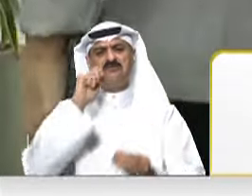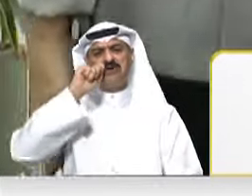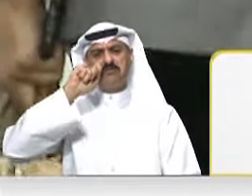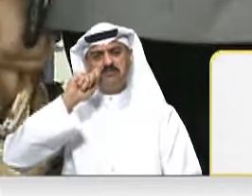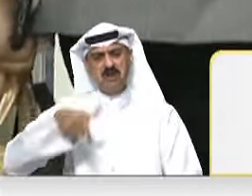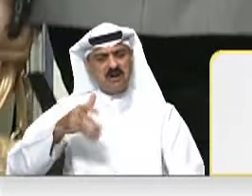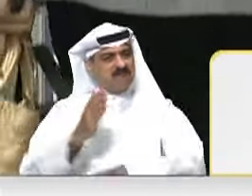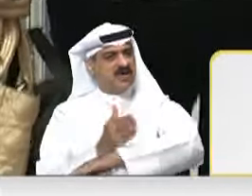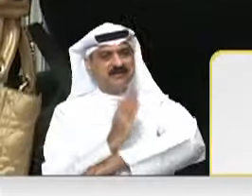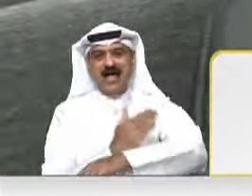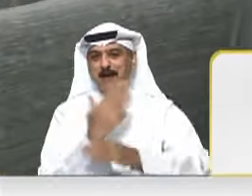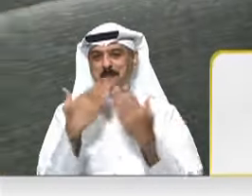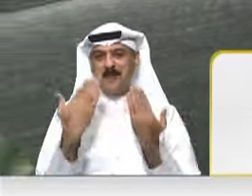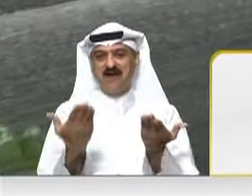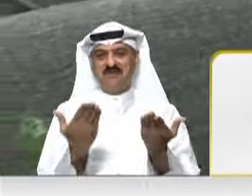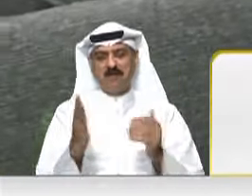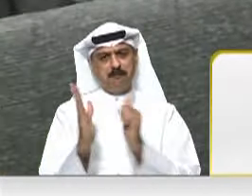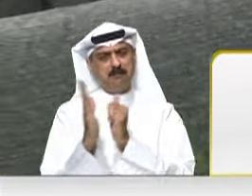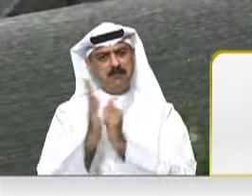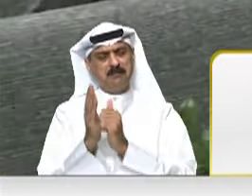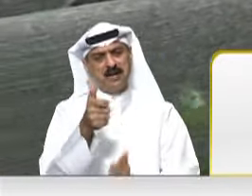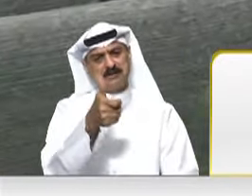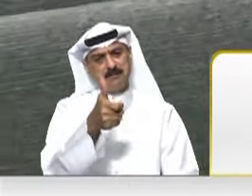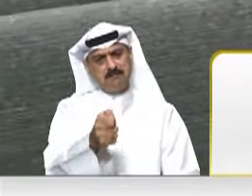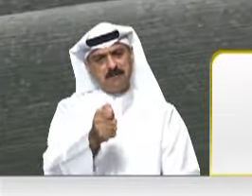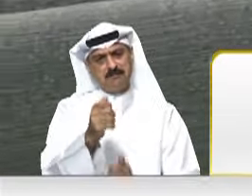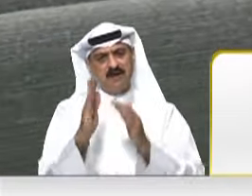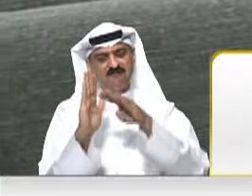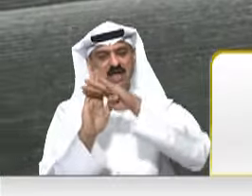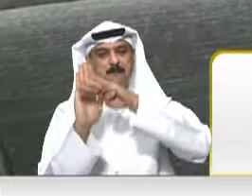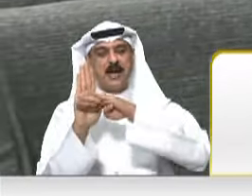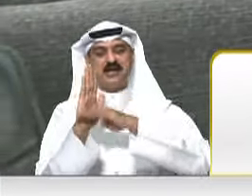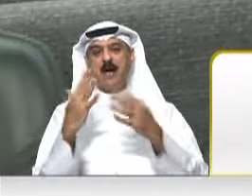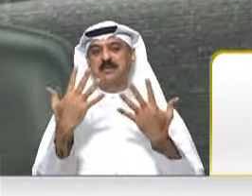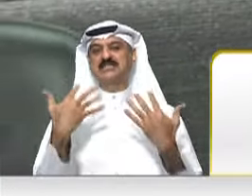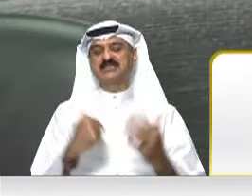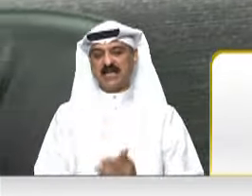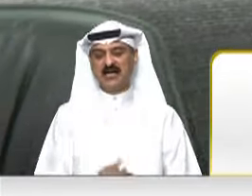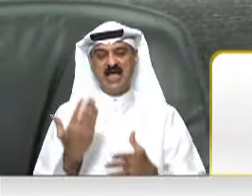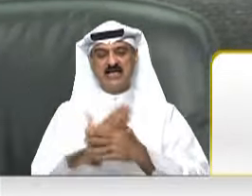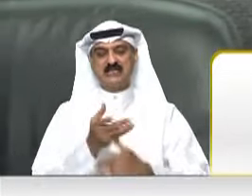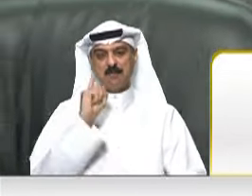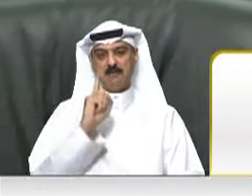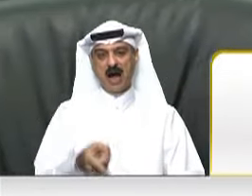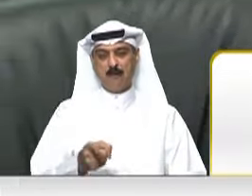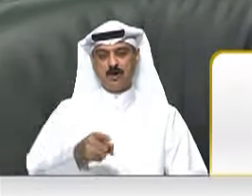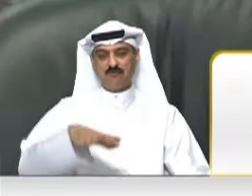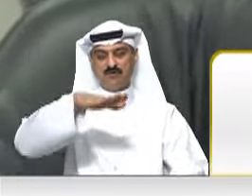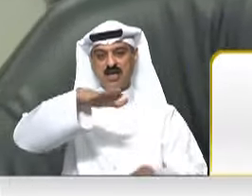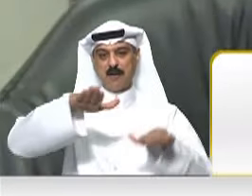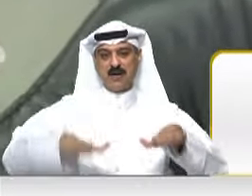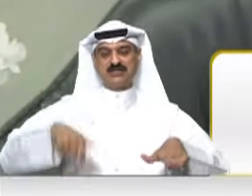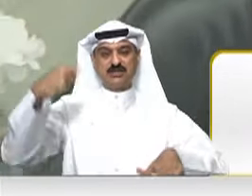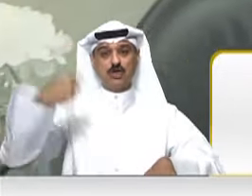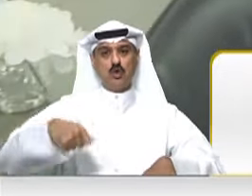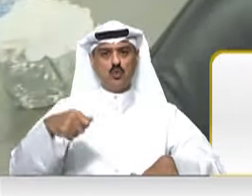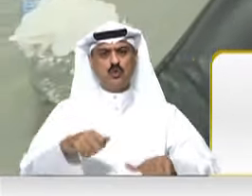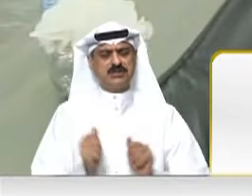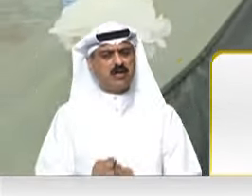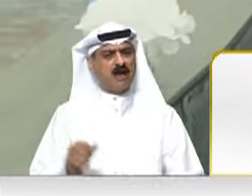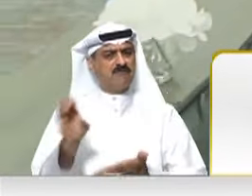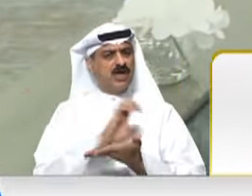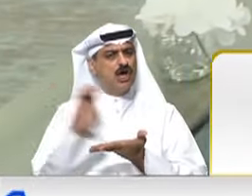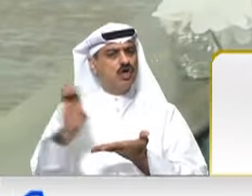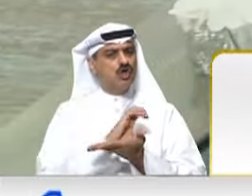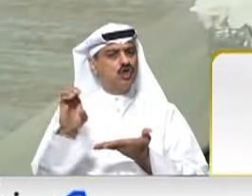طالبي الرعاية السكنية، وتطبيقا لتوجيهات مجلس الوزراء نحو استخدام التكنولوجيا الحديثة